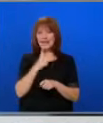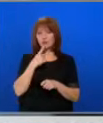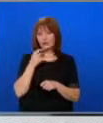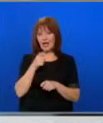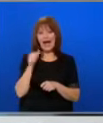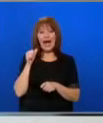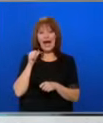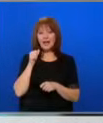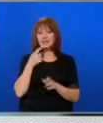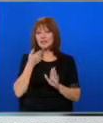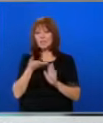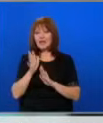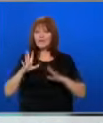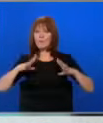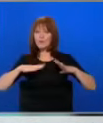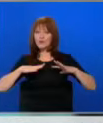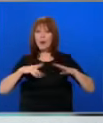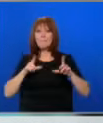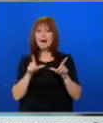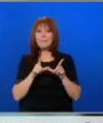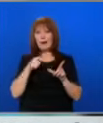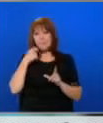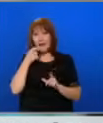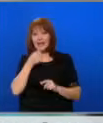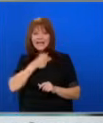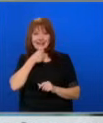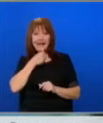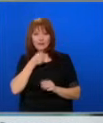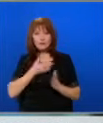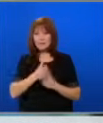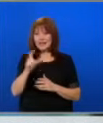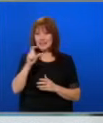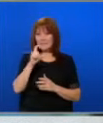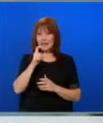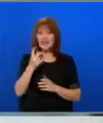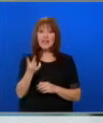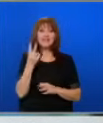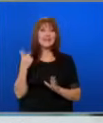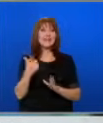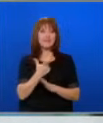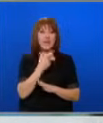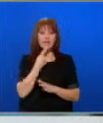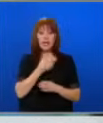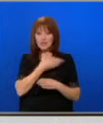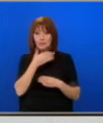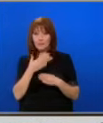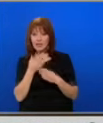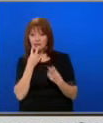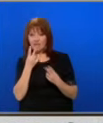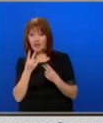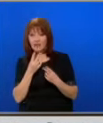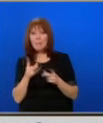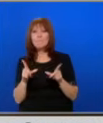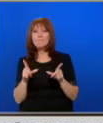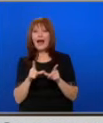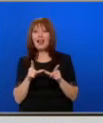11-годишният Алекс Бати заминава на почивка в Марбея с майка си и дядо си през септември 2017. За последно е видян в Малага